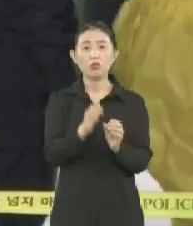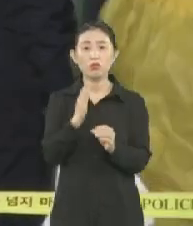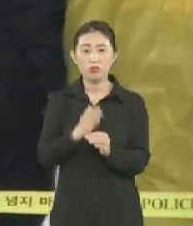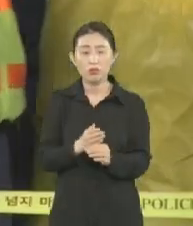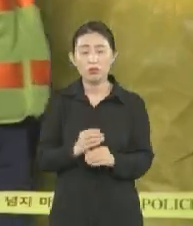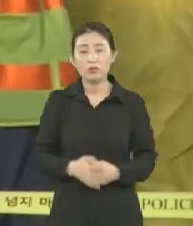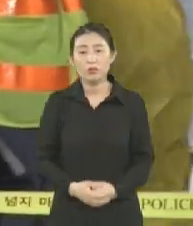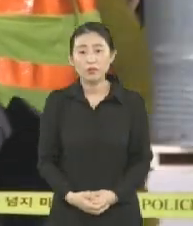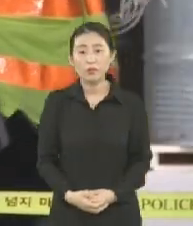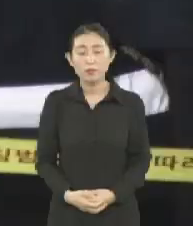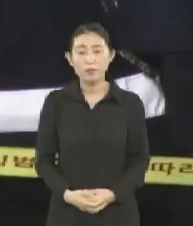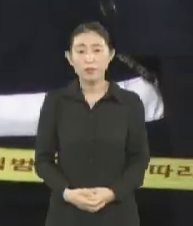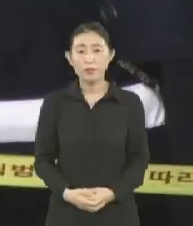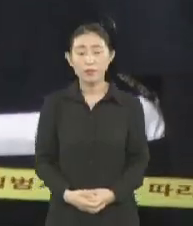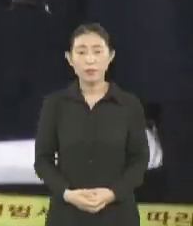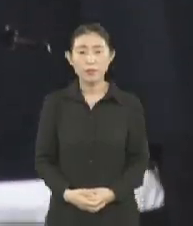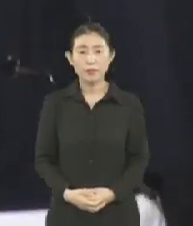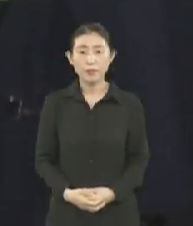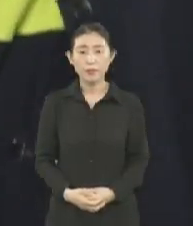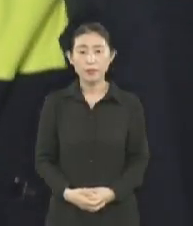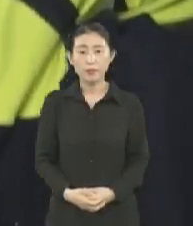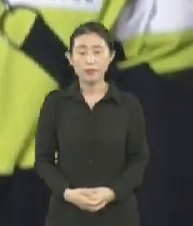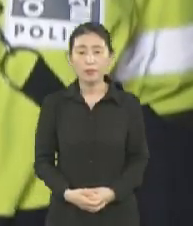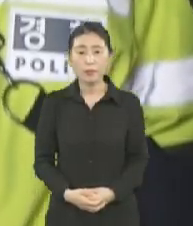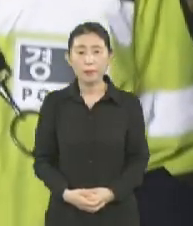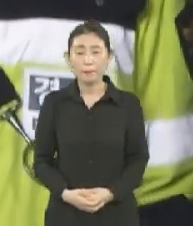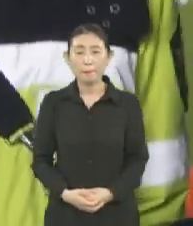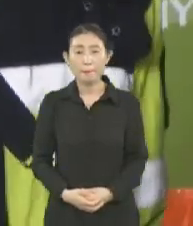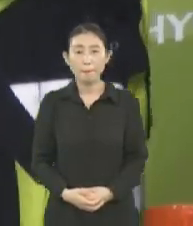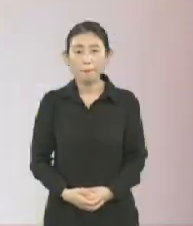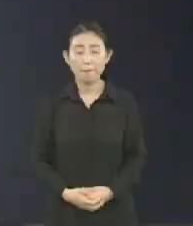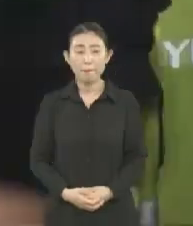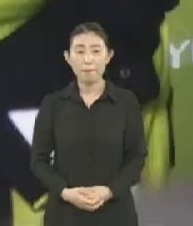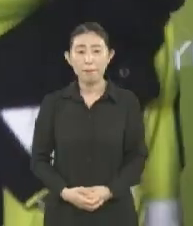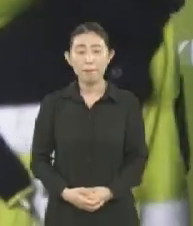위험 요인은 아직 너무 많아 보입니다. TJB 조상환입니다.